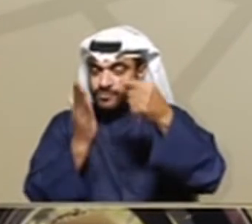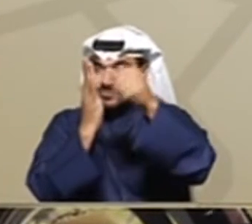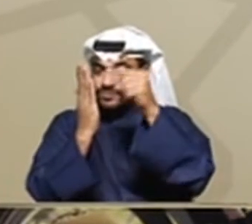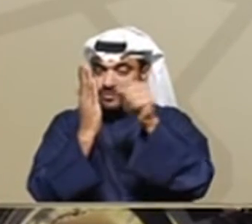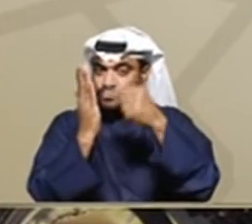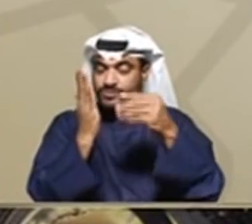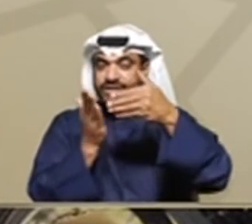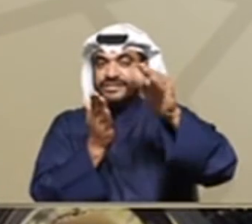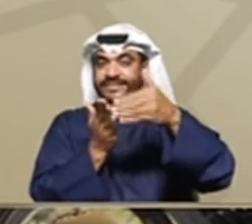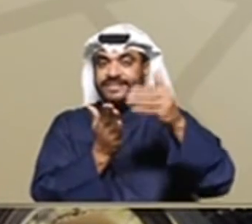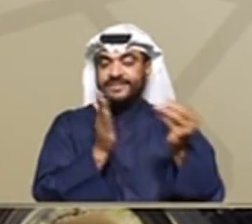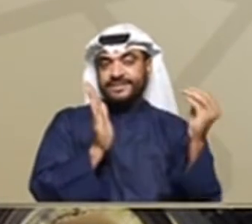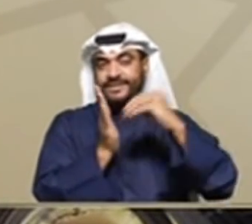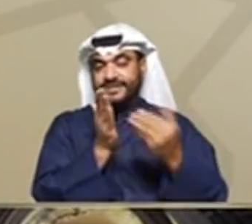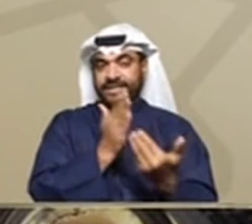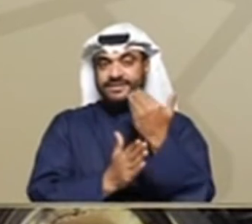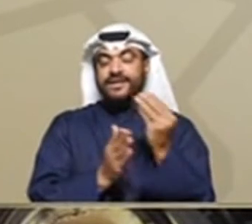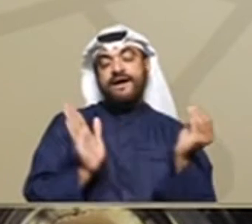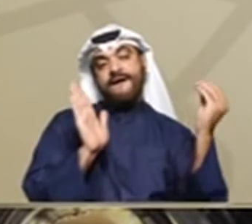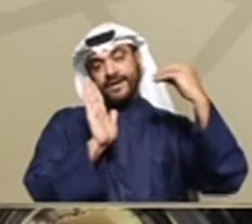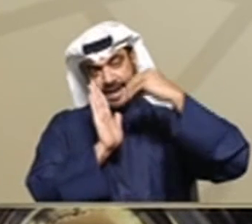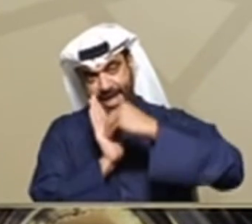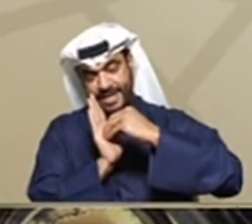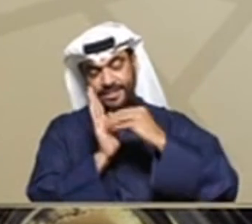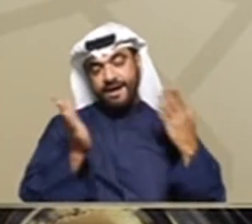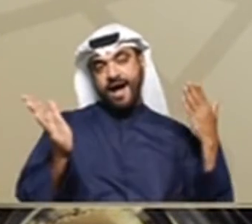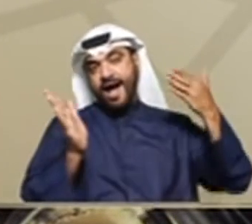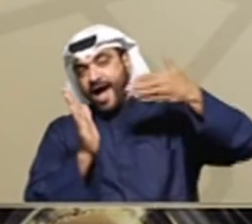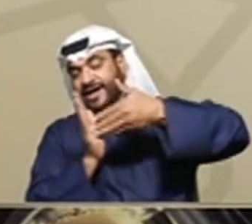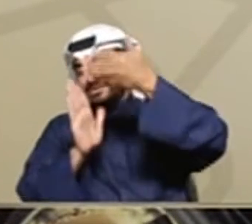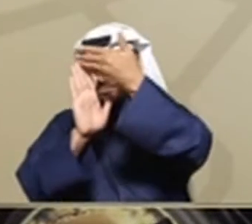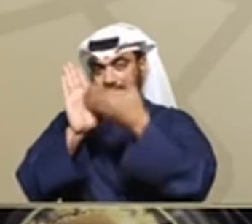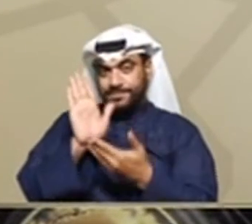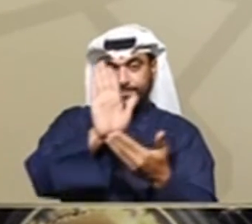حلول أيضا تضمن في البيان